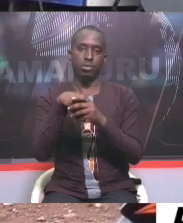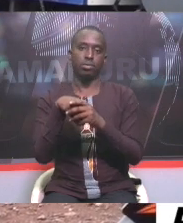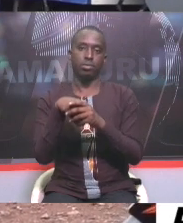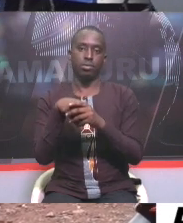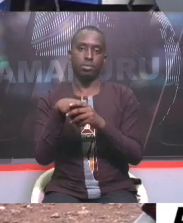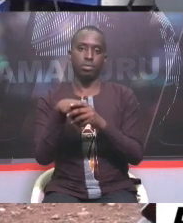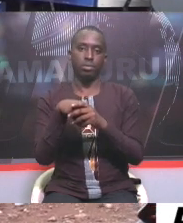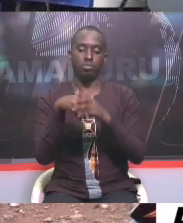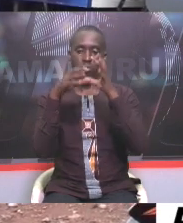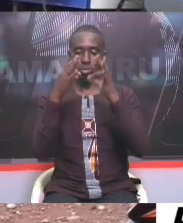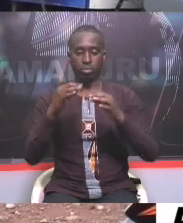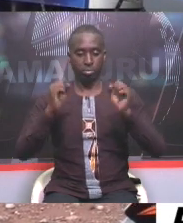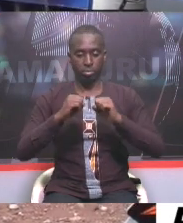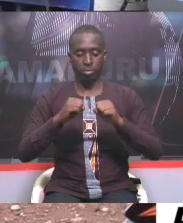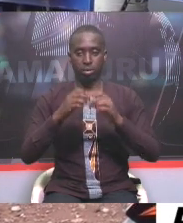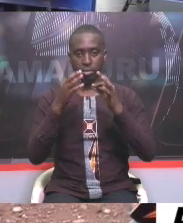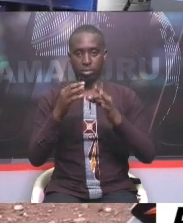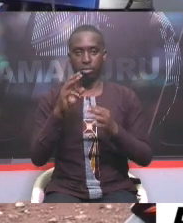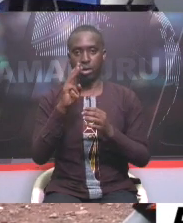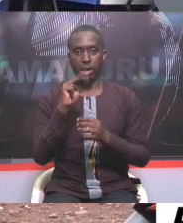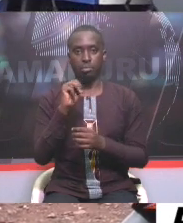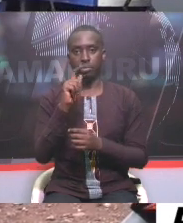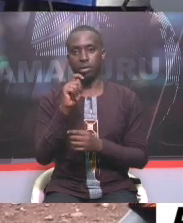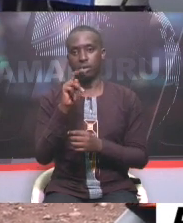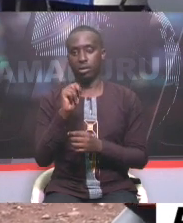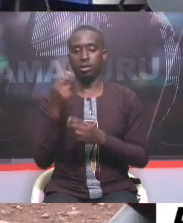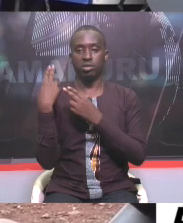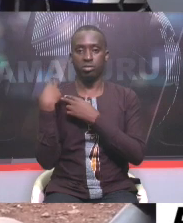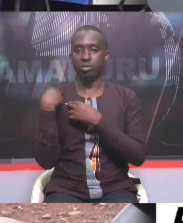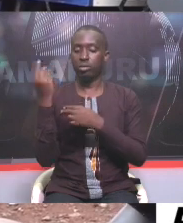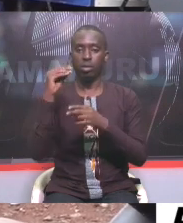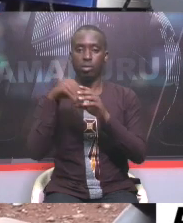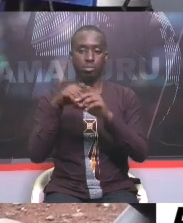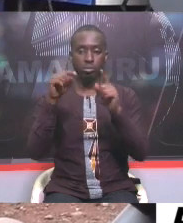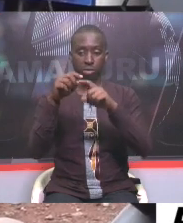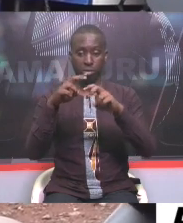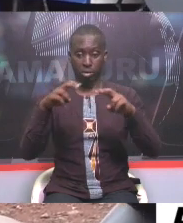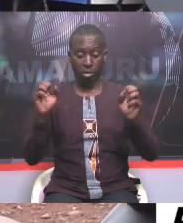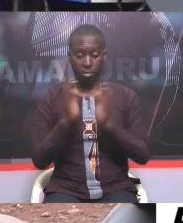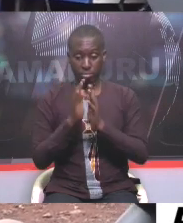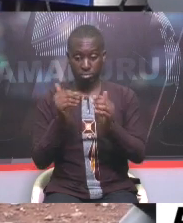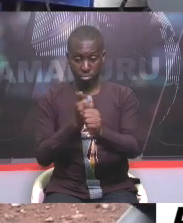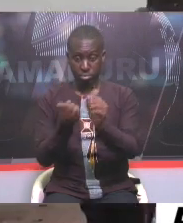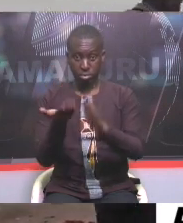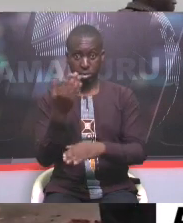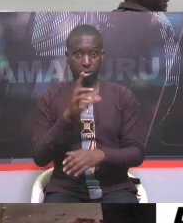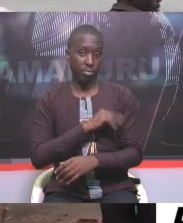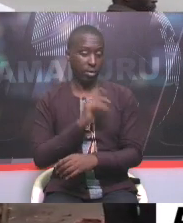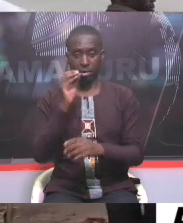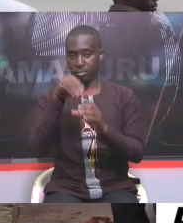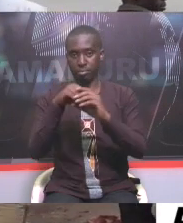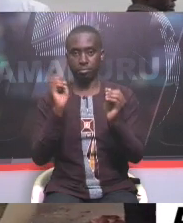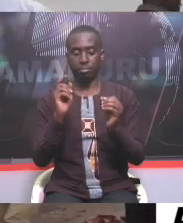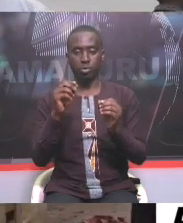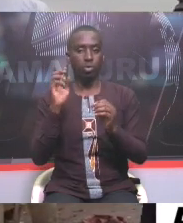muri mandate cyangwa ibyo MTN ishinzwe ntabwo mu bugenza cyangwa gukurikirana ibyaha biba birimo